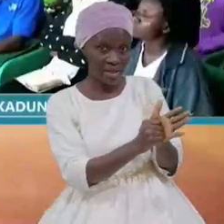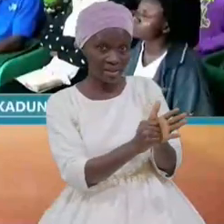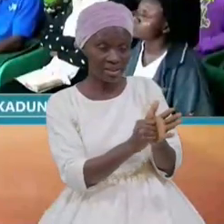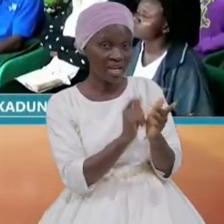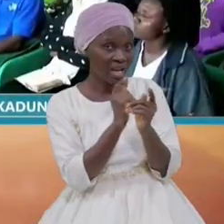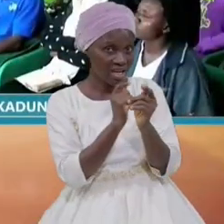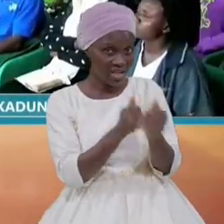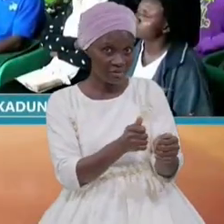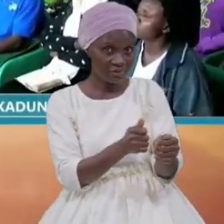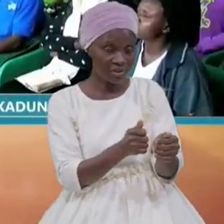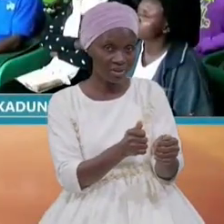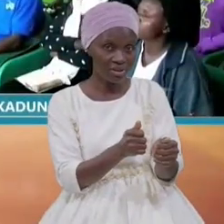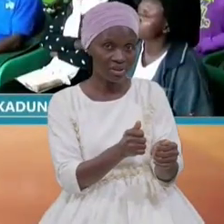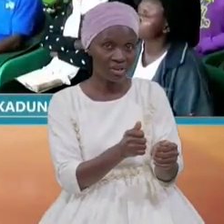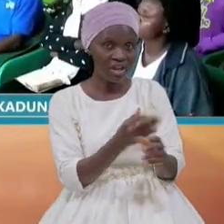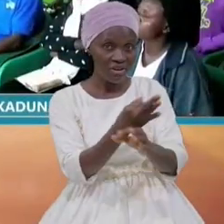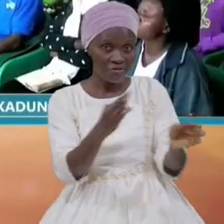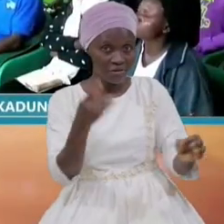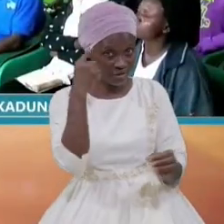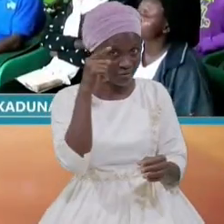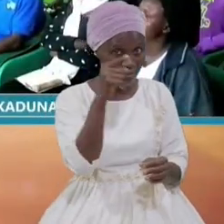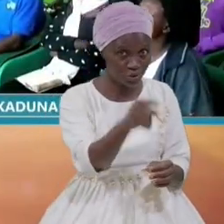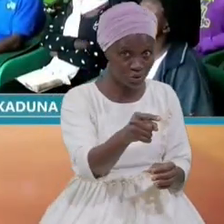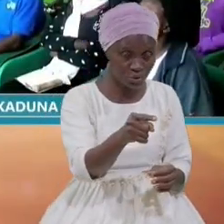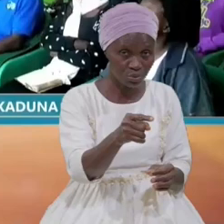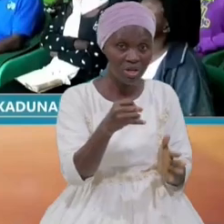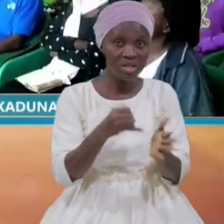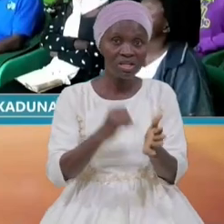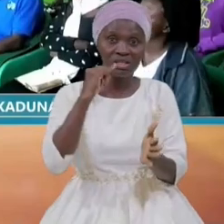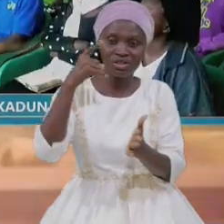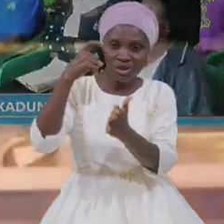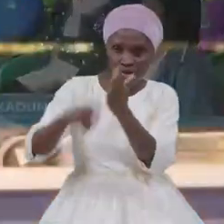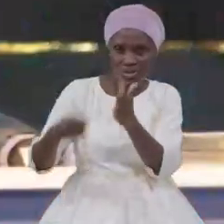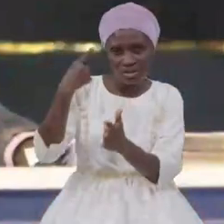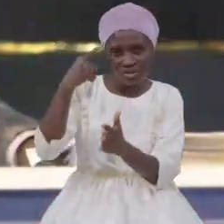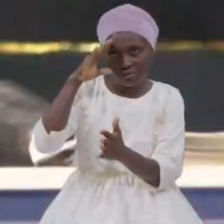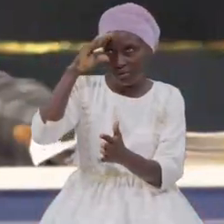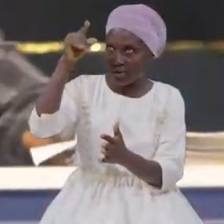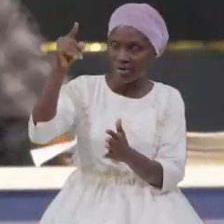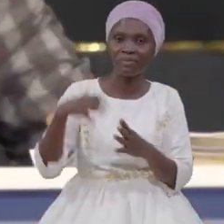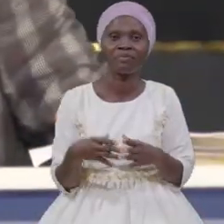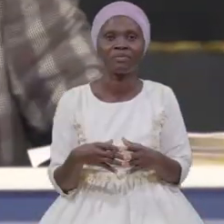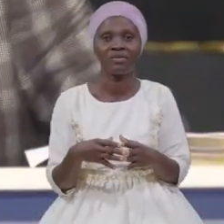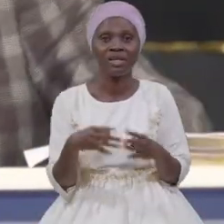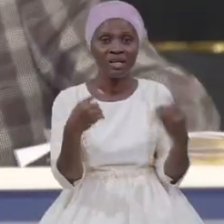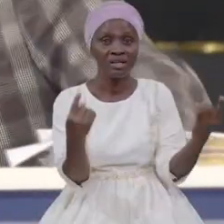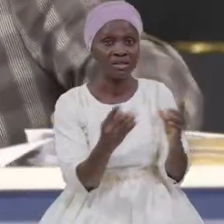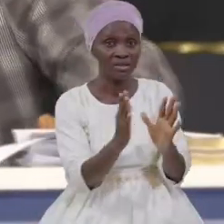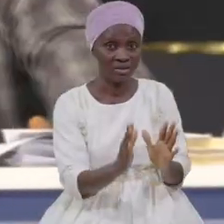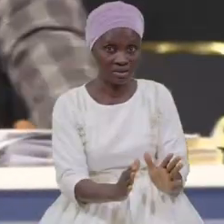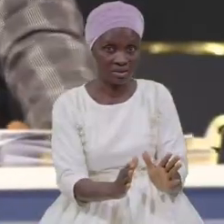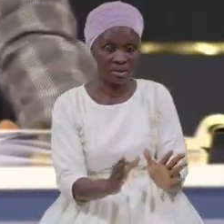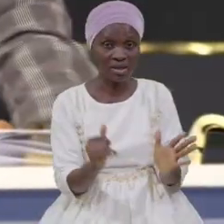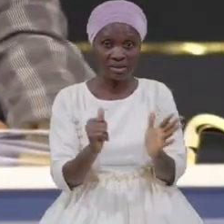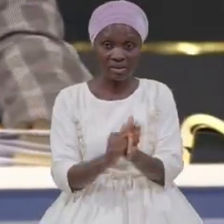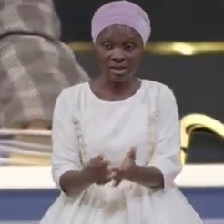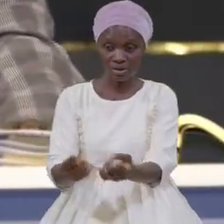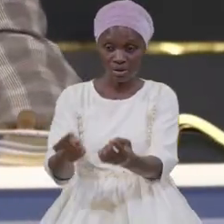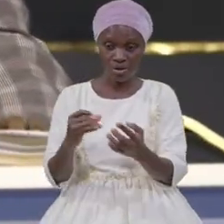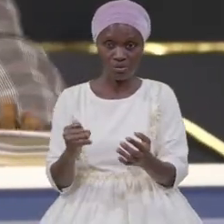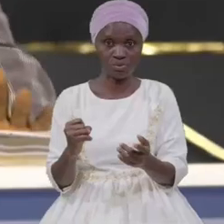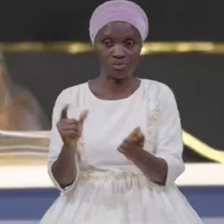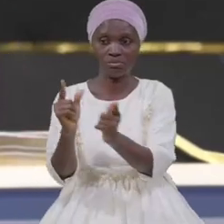ce don gratuit pour vous lui a coûté quelque chose. Pécheur qui vient